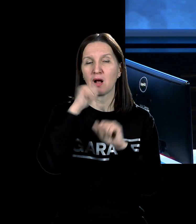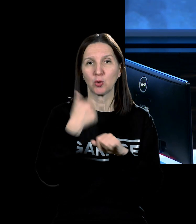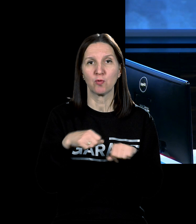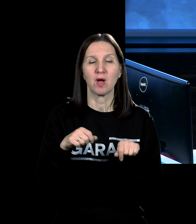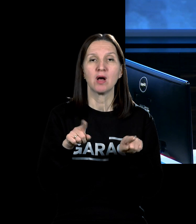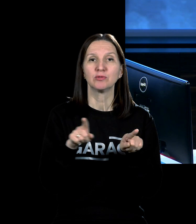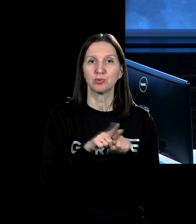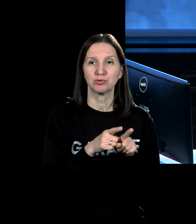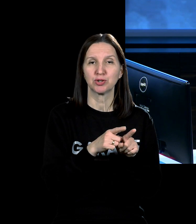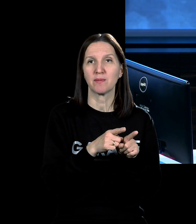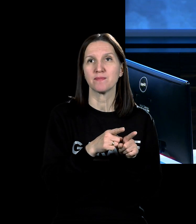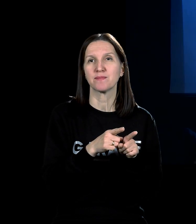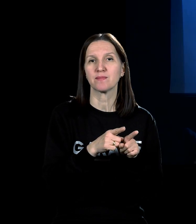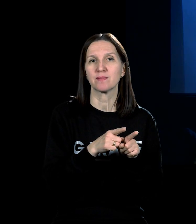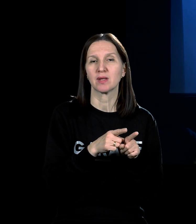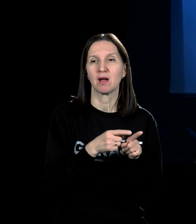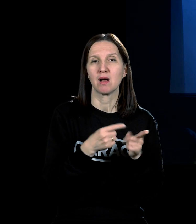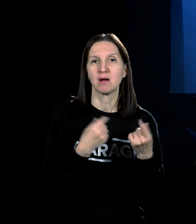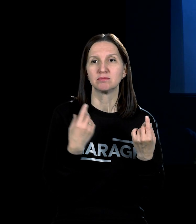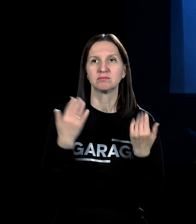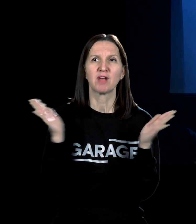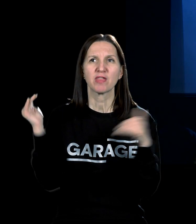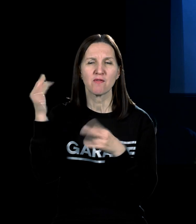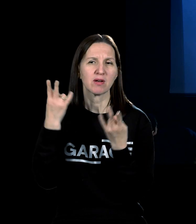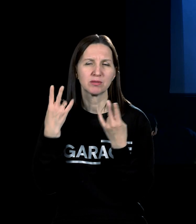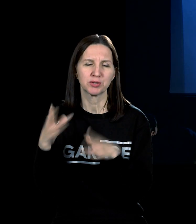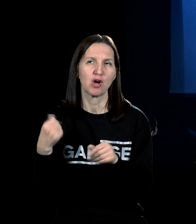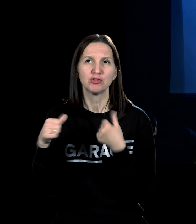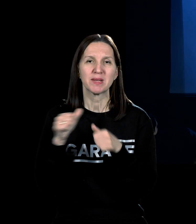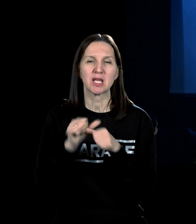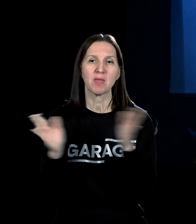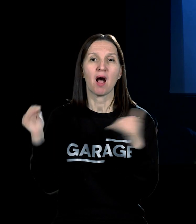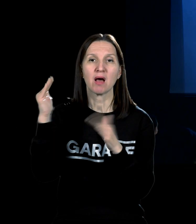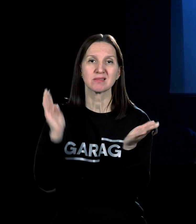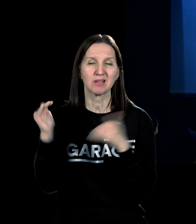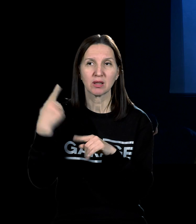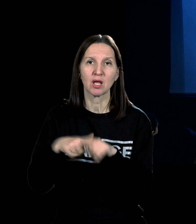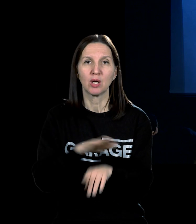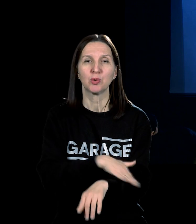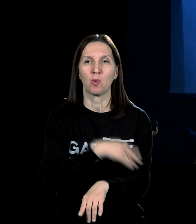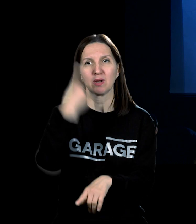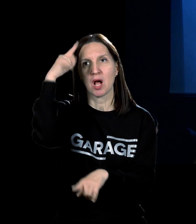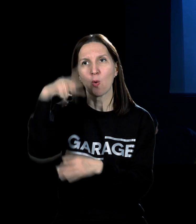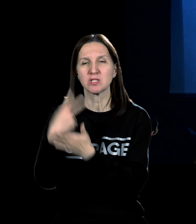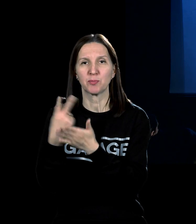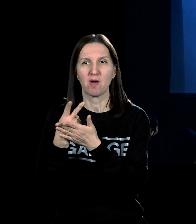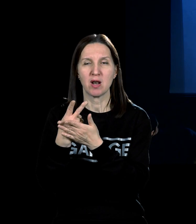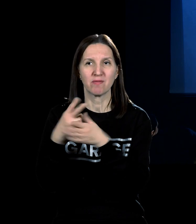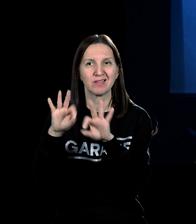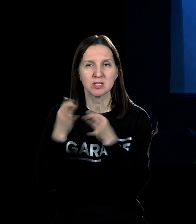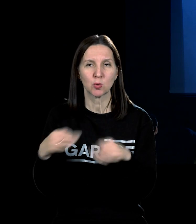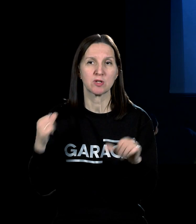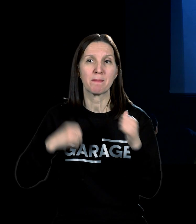американские художники конца 70-х годов возвращаются к фигуративности после и картинки, да, неважно, не к живописи, а именно к картинке, после долгого